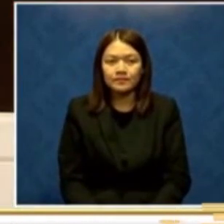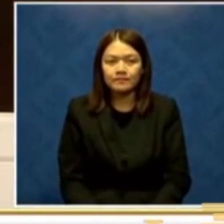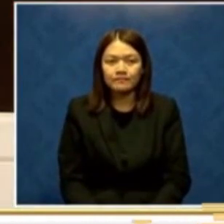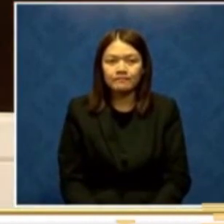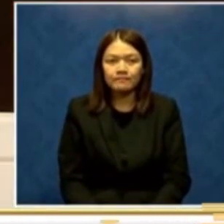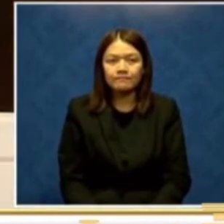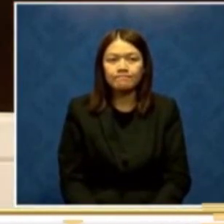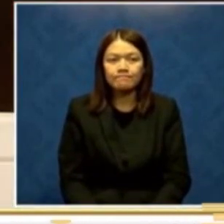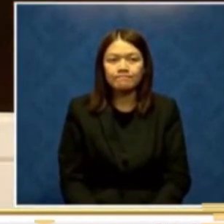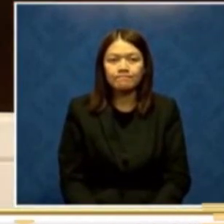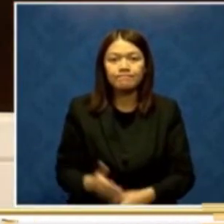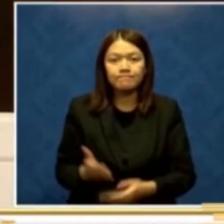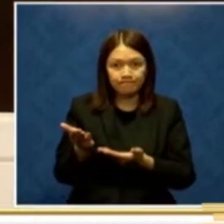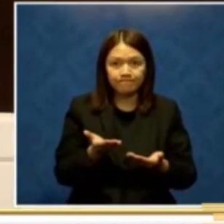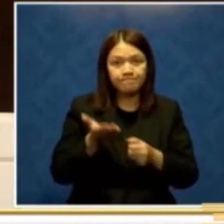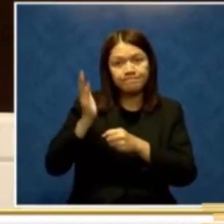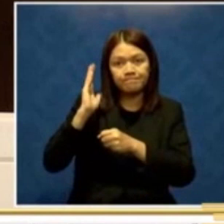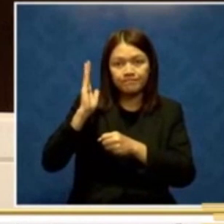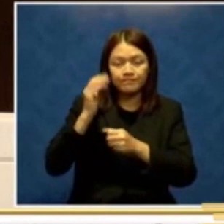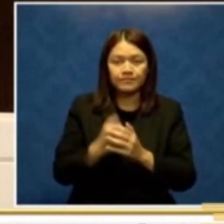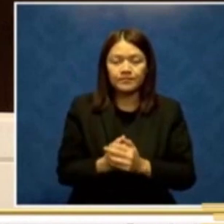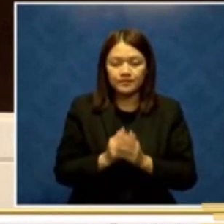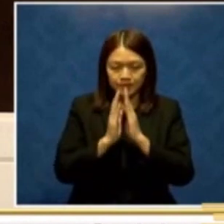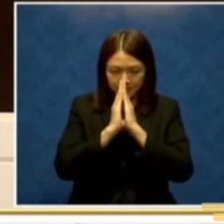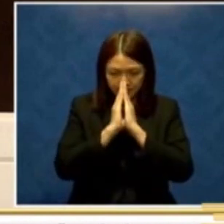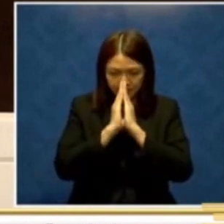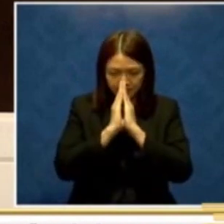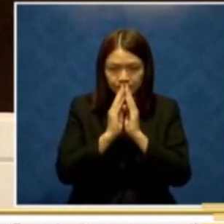ต่ไปก็เชิญคุณ โอยพรรศีโจริษครับ